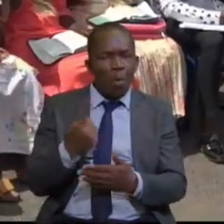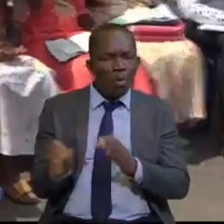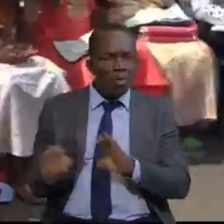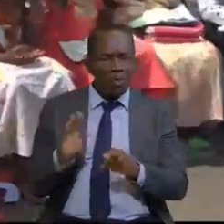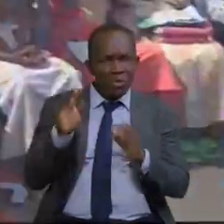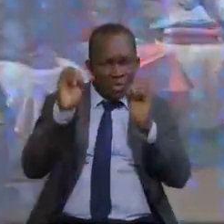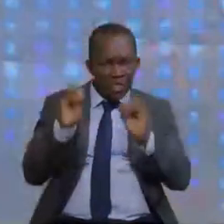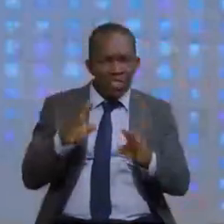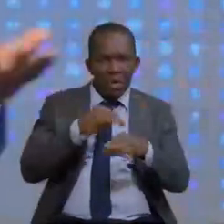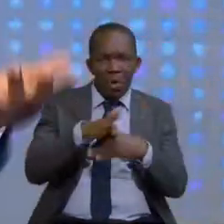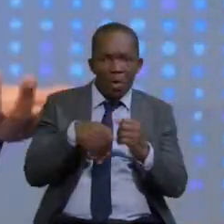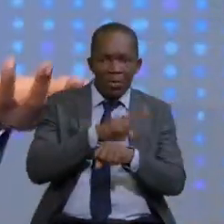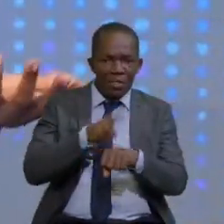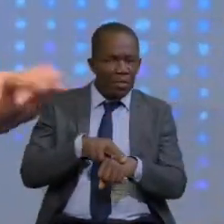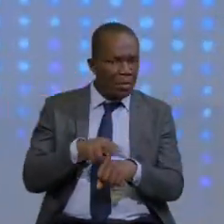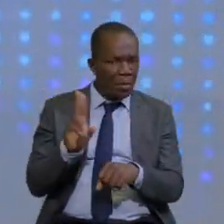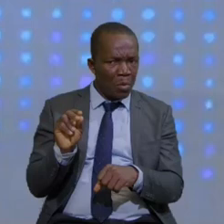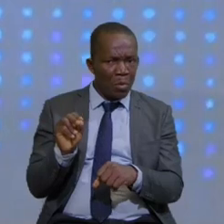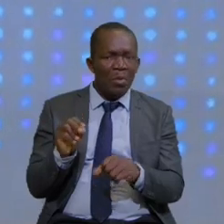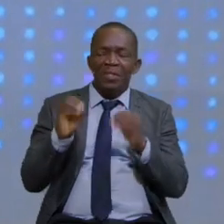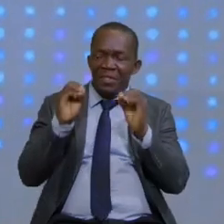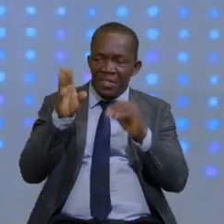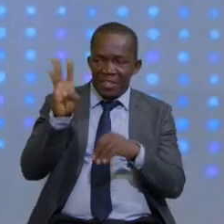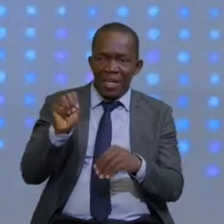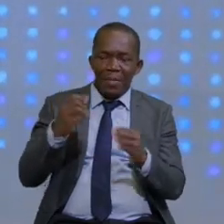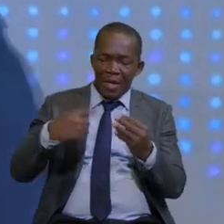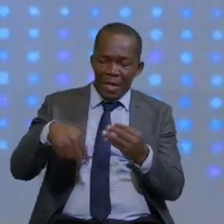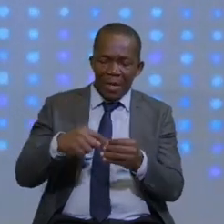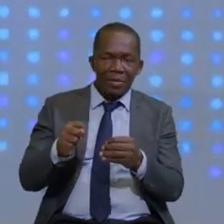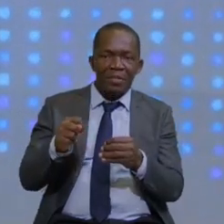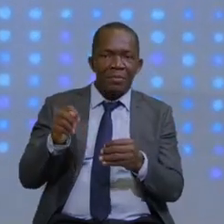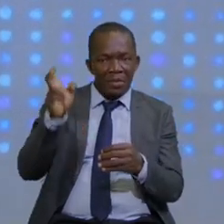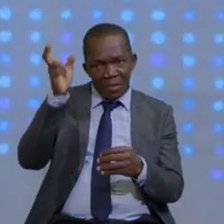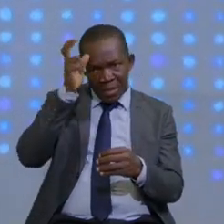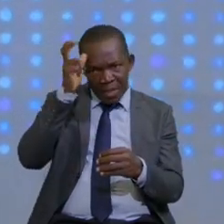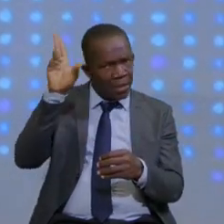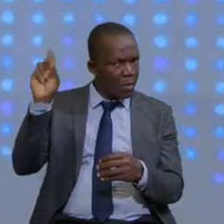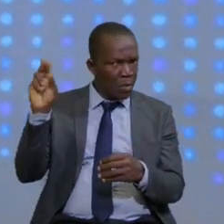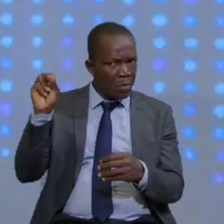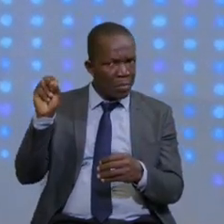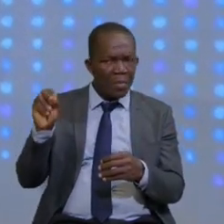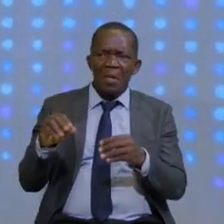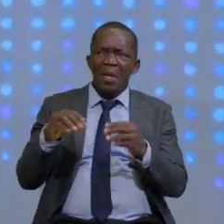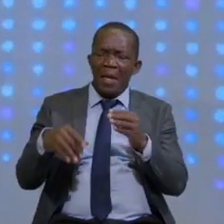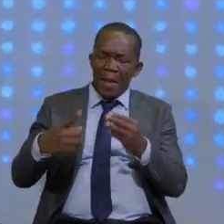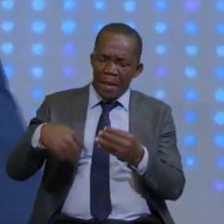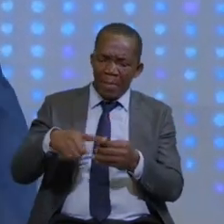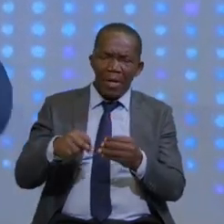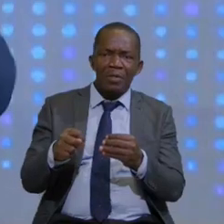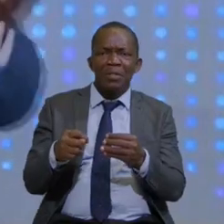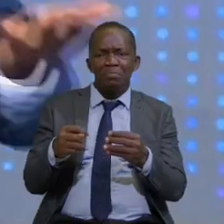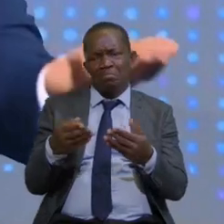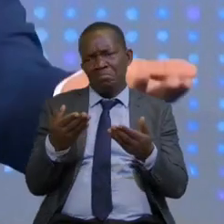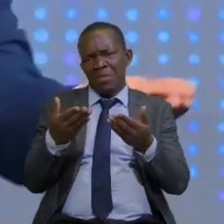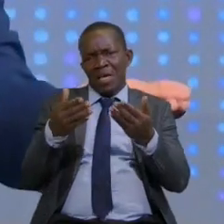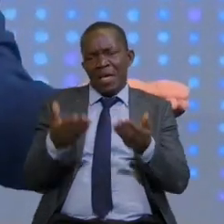parlez pas des impossibilités. Ne leur parlez pas du désespoir. Ne leur parlez pas de ce que les mauvais esprits peuvent